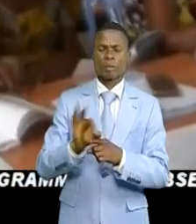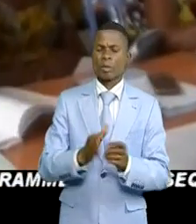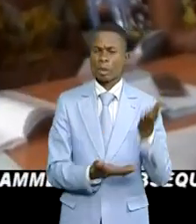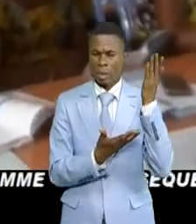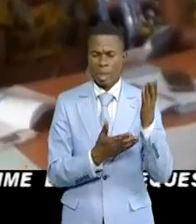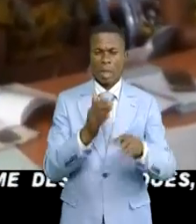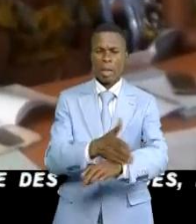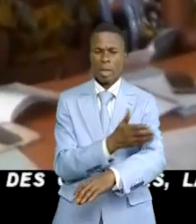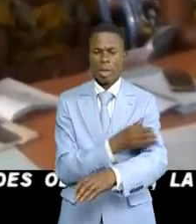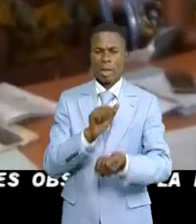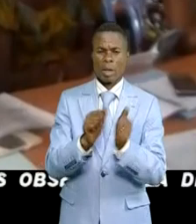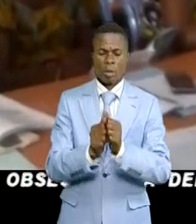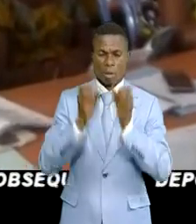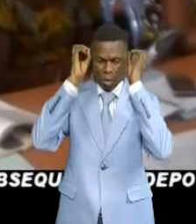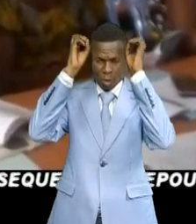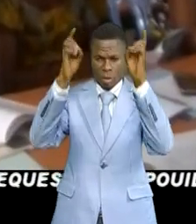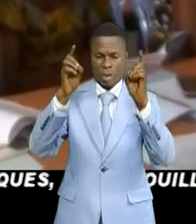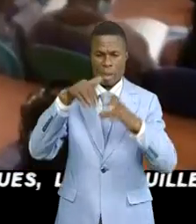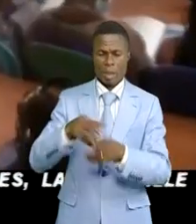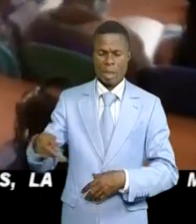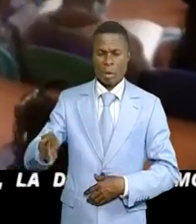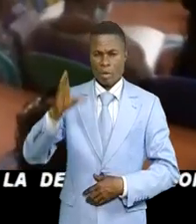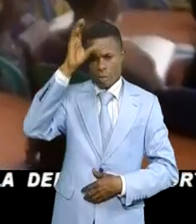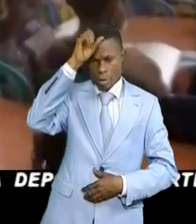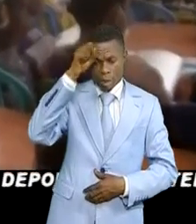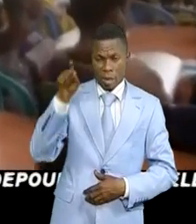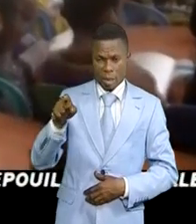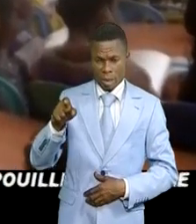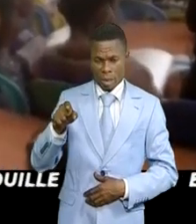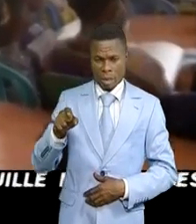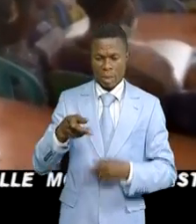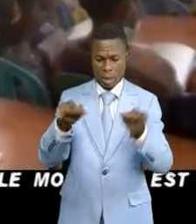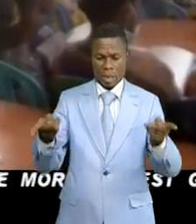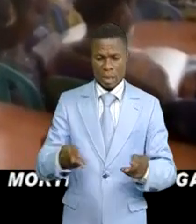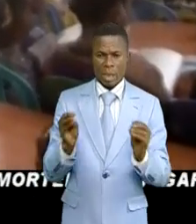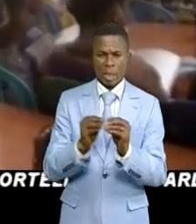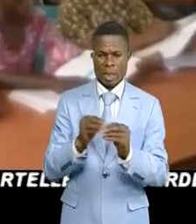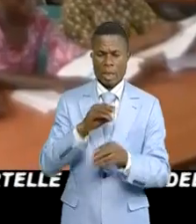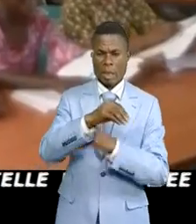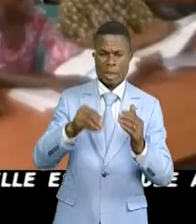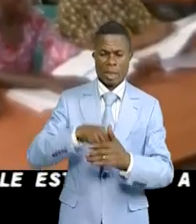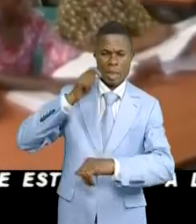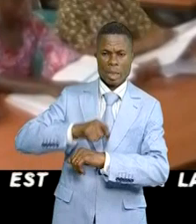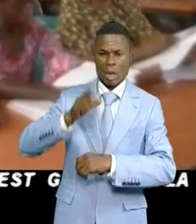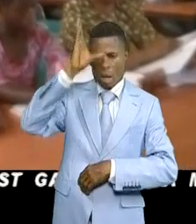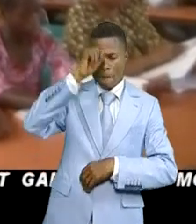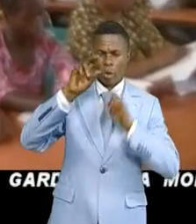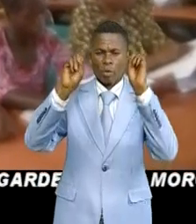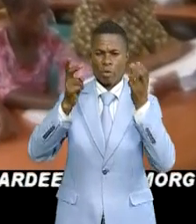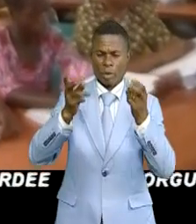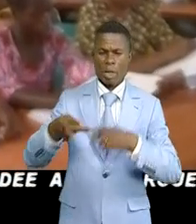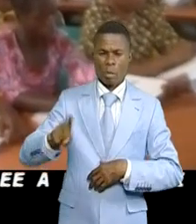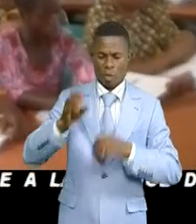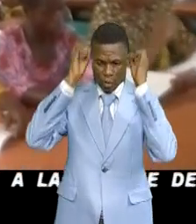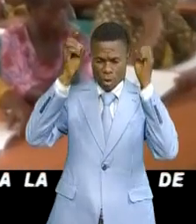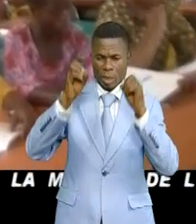les avancées dans le secteur de l'éducation dans la province d'Ikwilu. Nous sommes dans la salle des réunions du centre Paqued à Bandundouville, dans la province